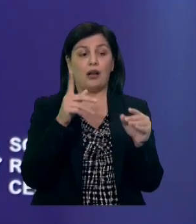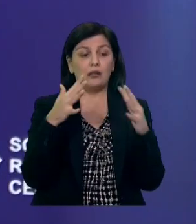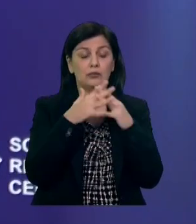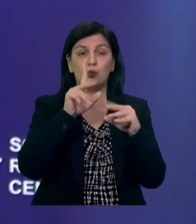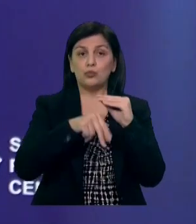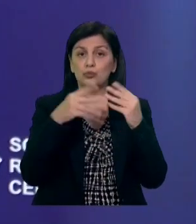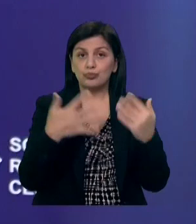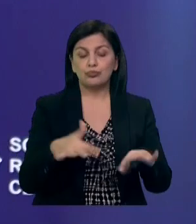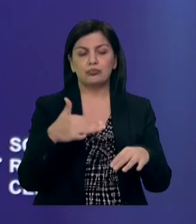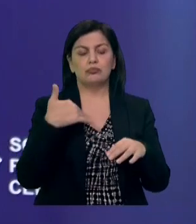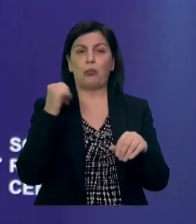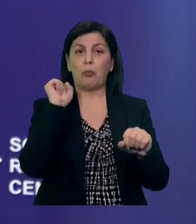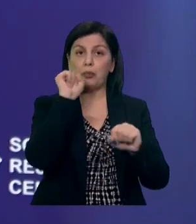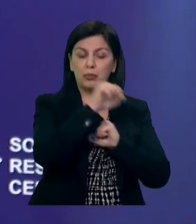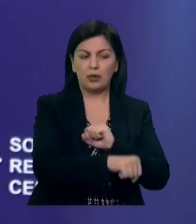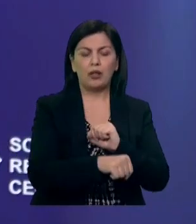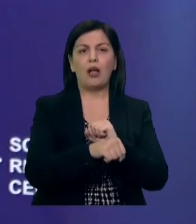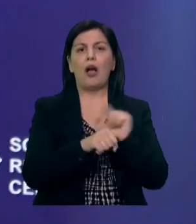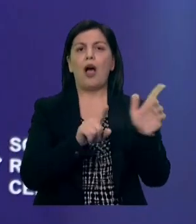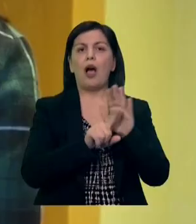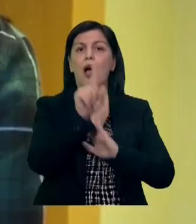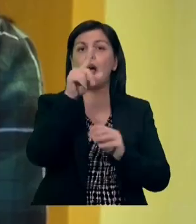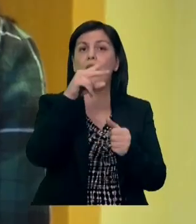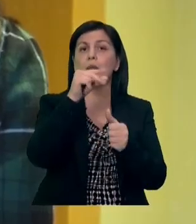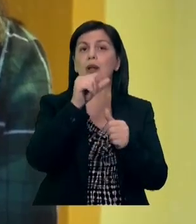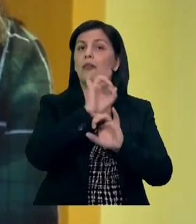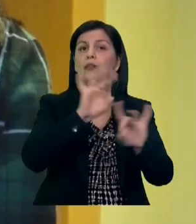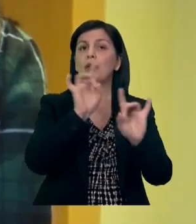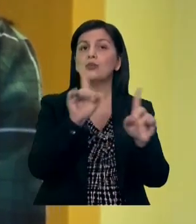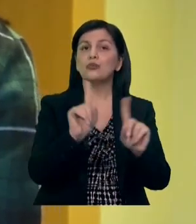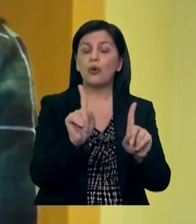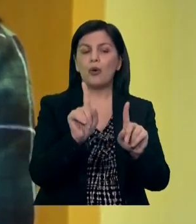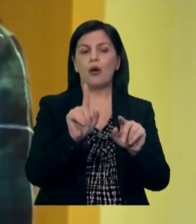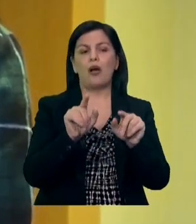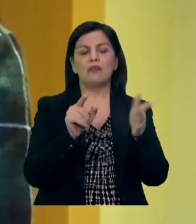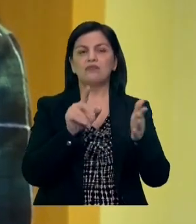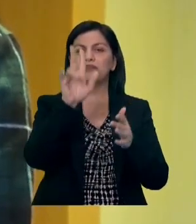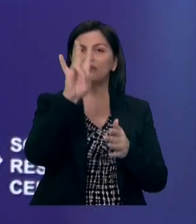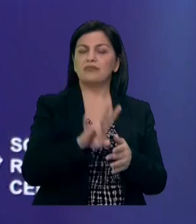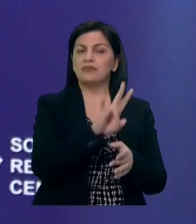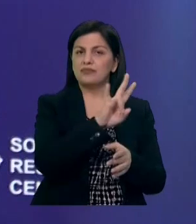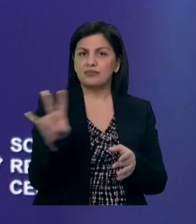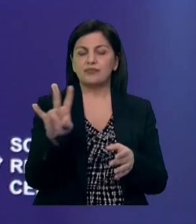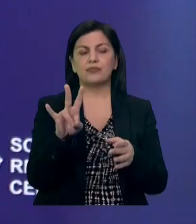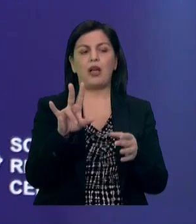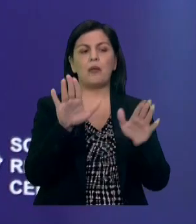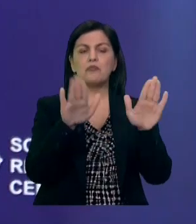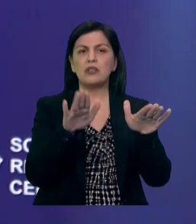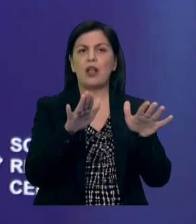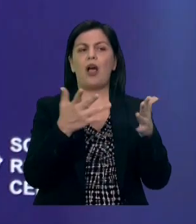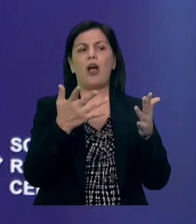tərəfdən xristiyan abidələri və digər məsələlərlə bağlı məsələnin qaldırılması yol verilməzdir.